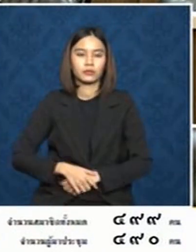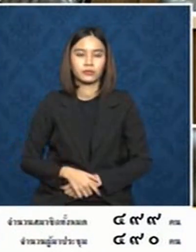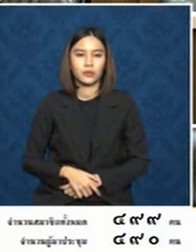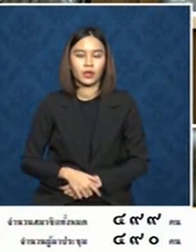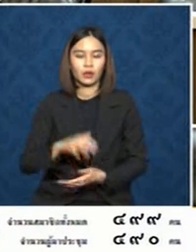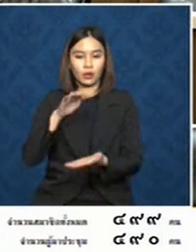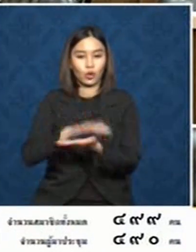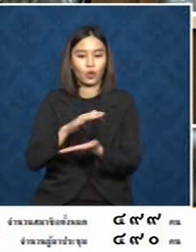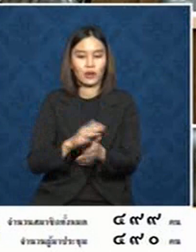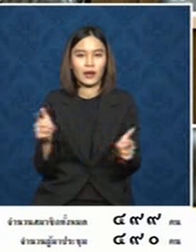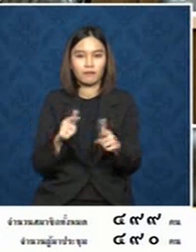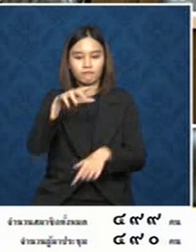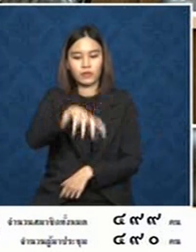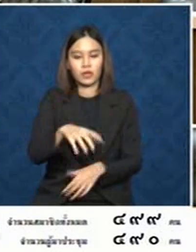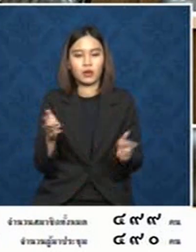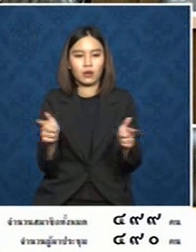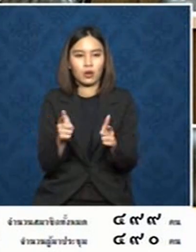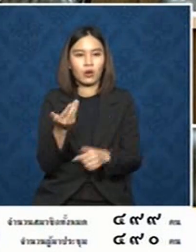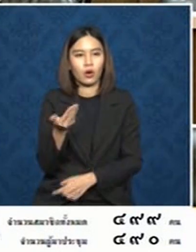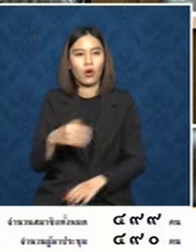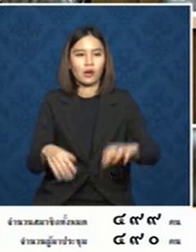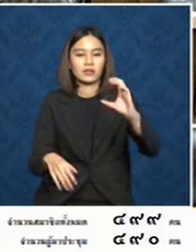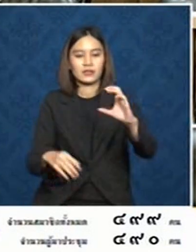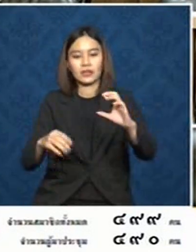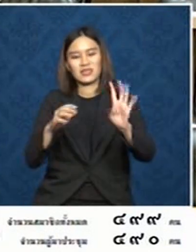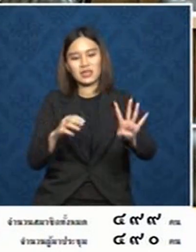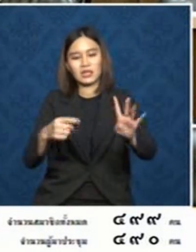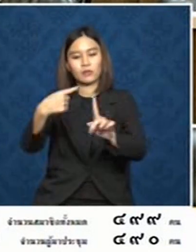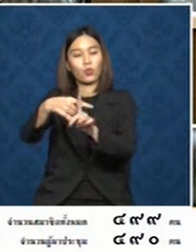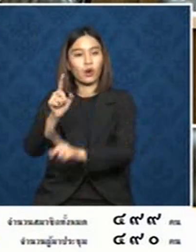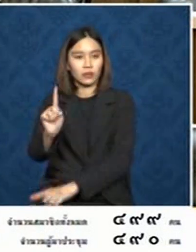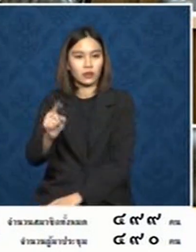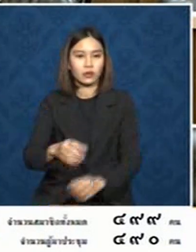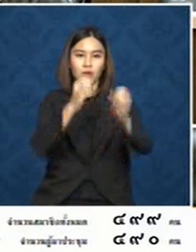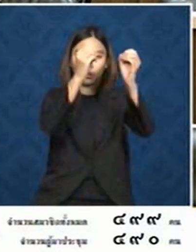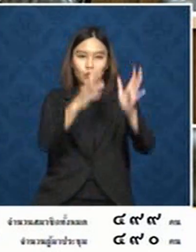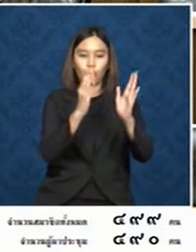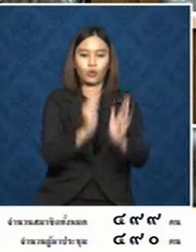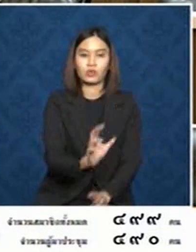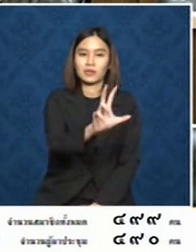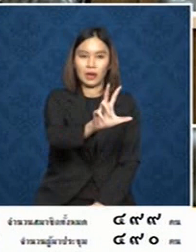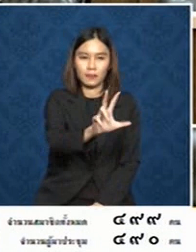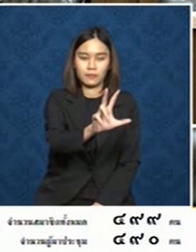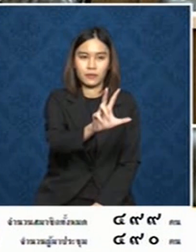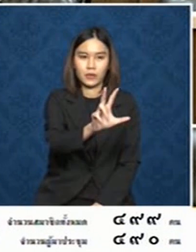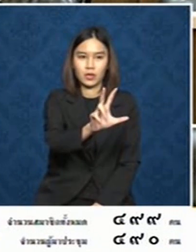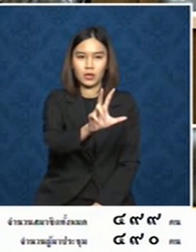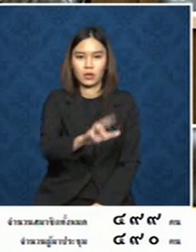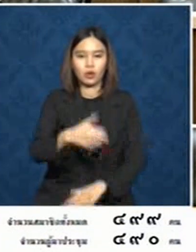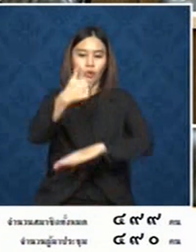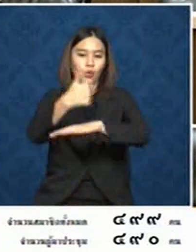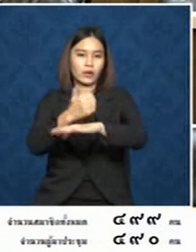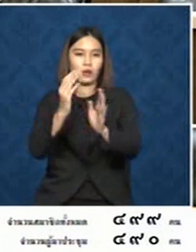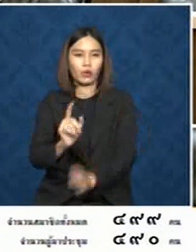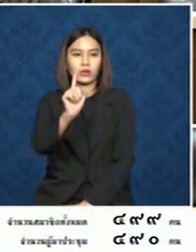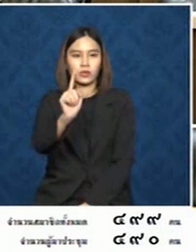ในโรงเรียนขนาดเล็กเขาขอ 1 4 + 1ก็คือมีครู 3คนมีผู้บริหาร 1